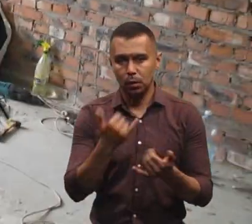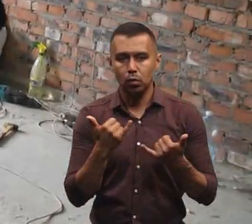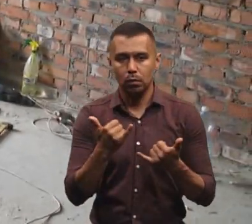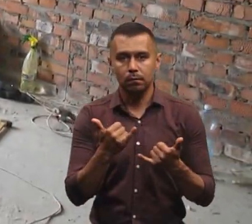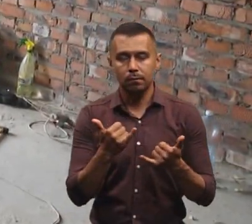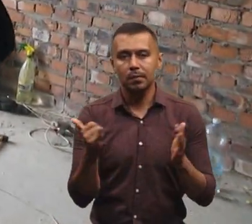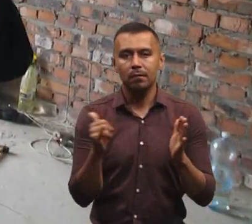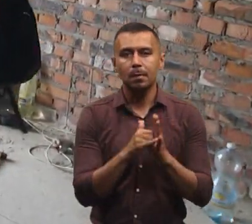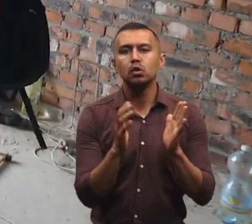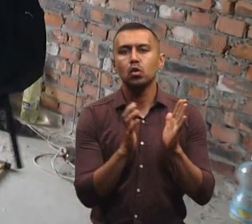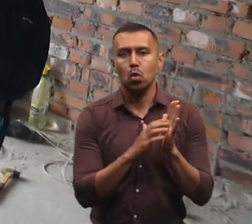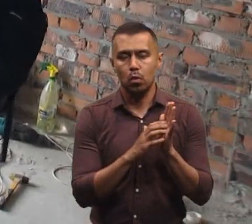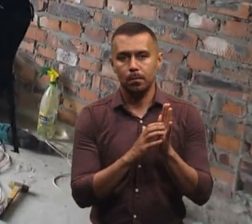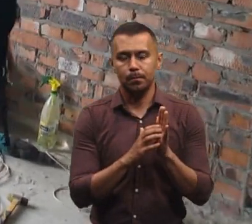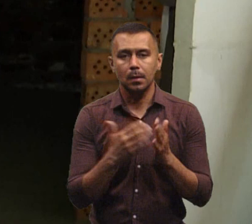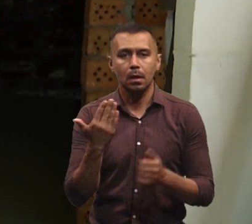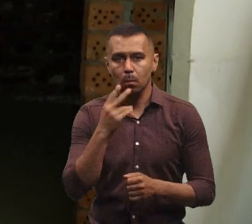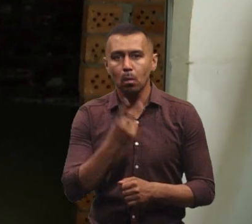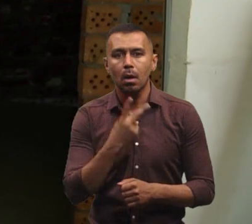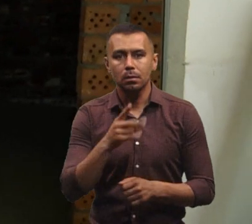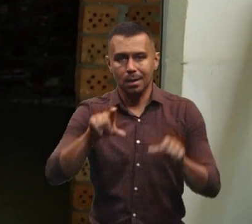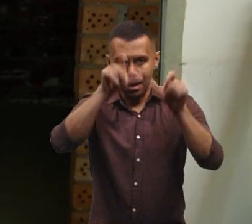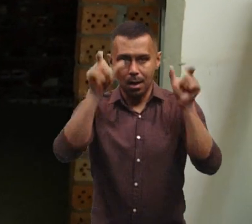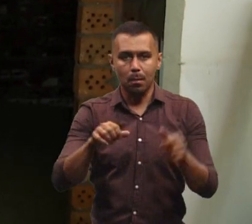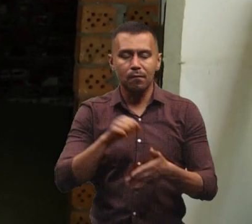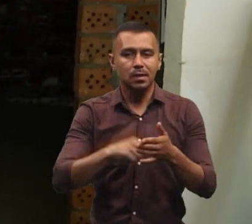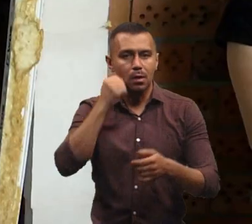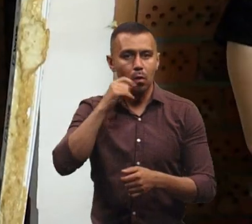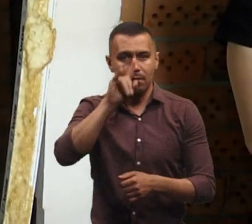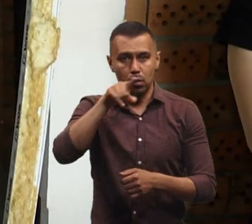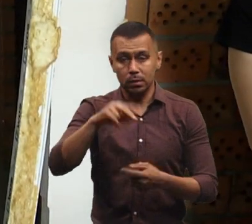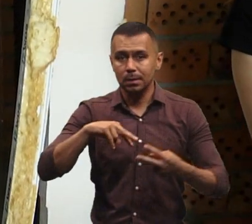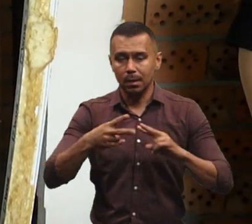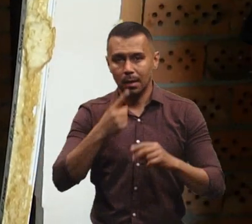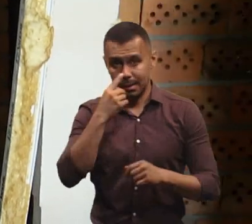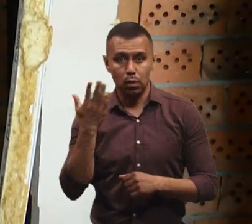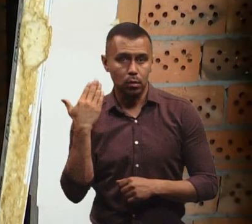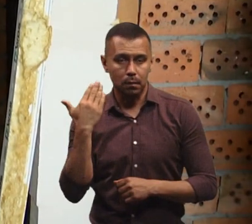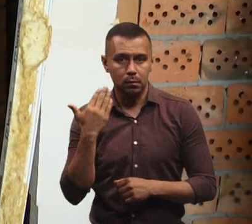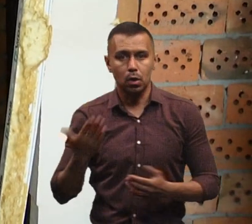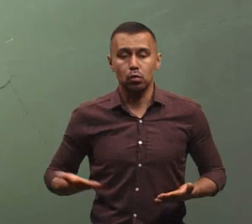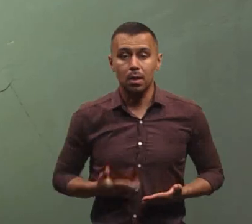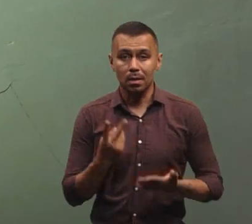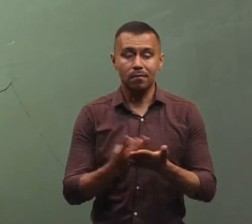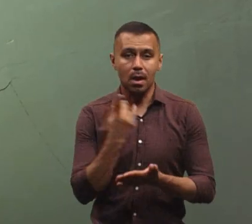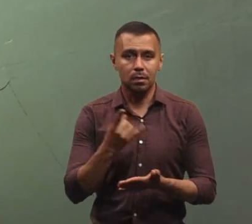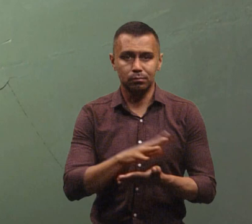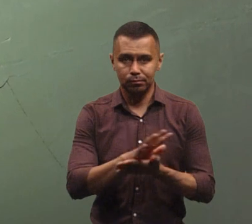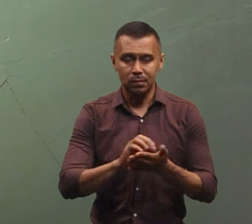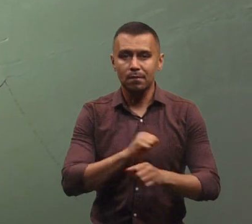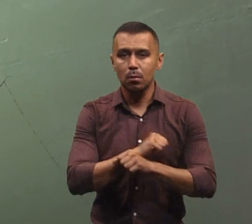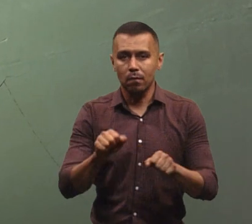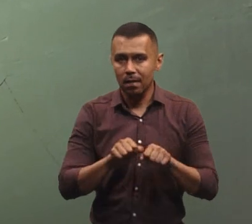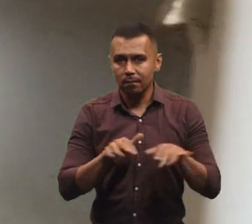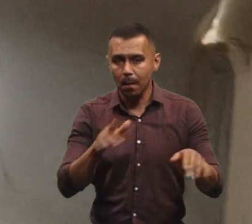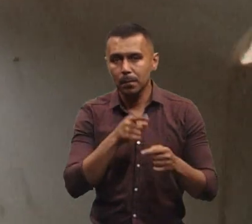вставляємо стеклопакети. Катерина показує раму від старого вікна. Його замінили нещодавно. Житло двічі пошкодило вибуховою